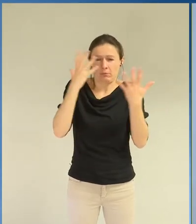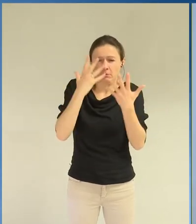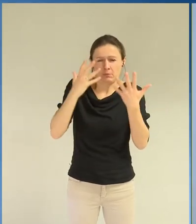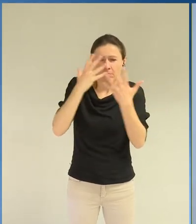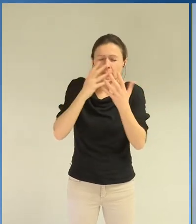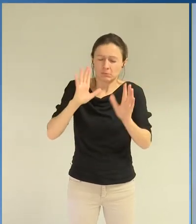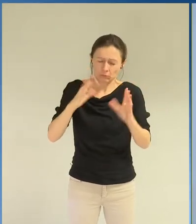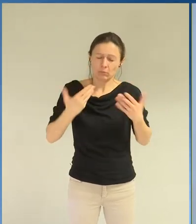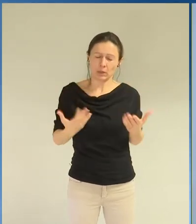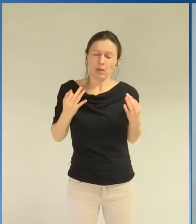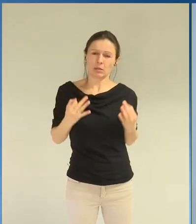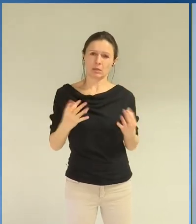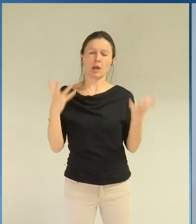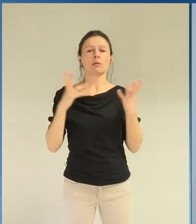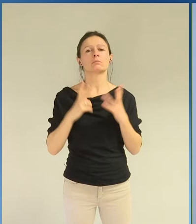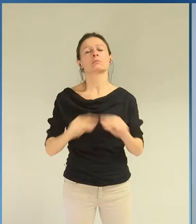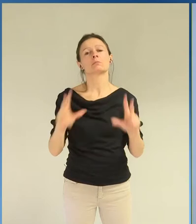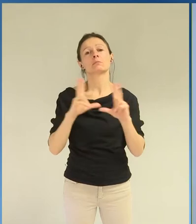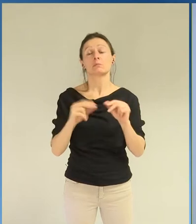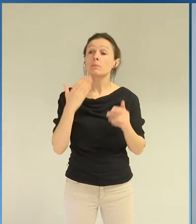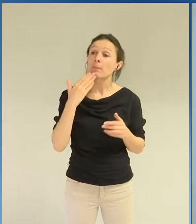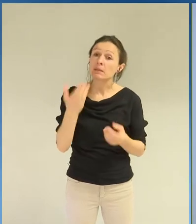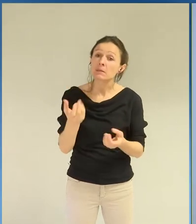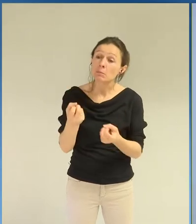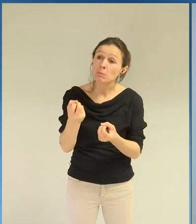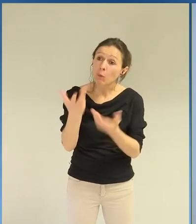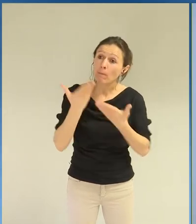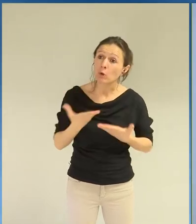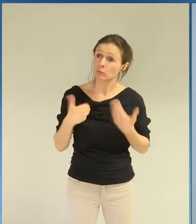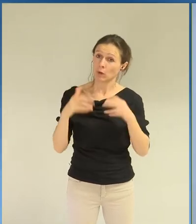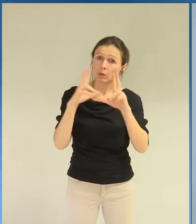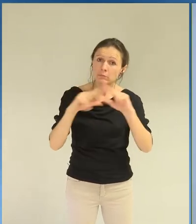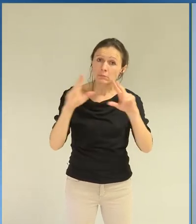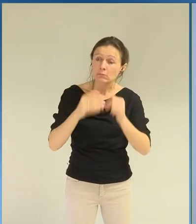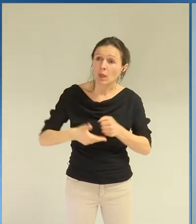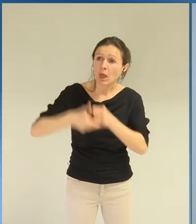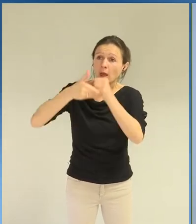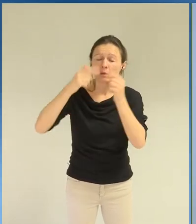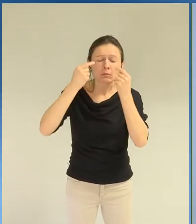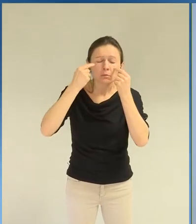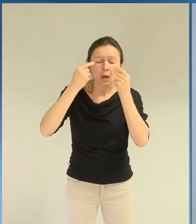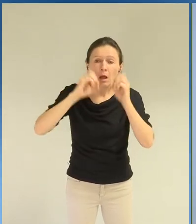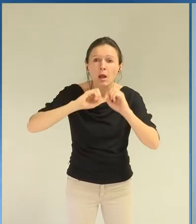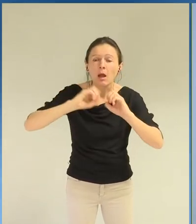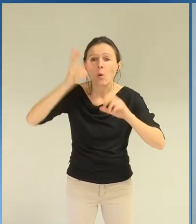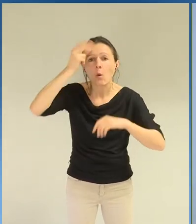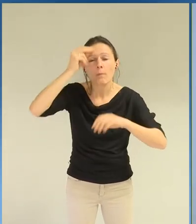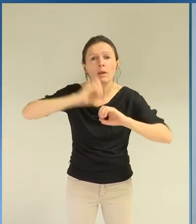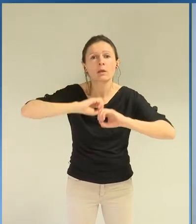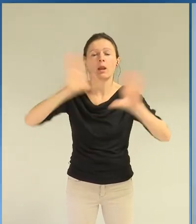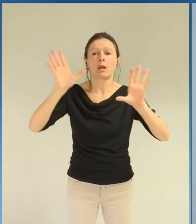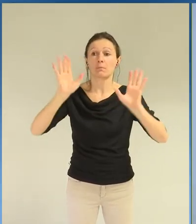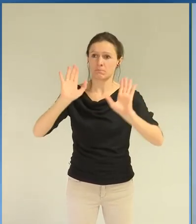sens merci de me donner cette occasion autre première confusion c'est de vouloir utiliser cette assemblée locale